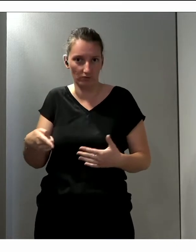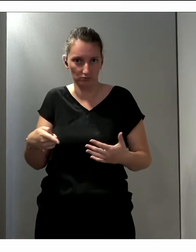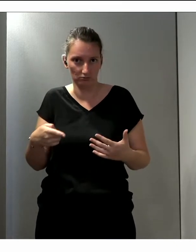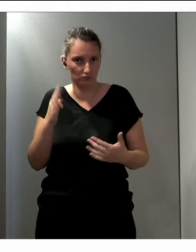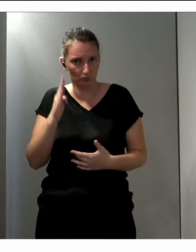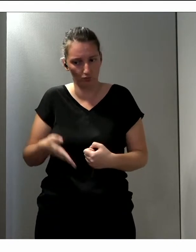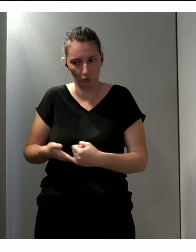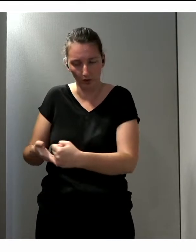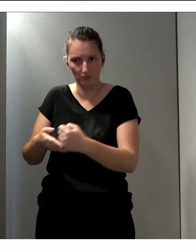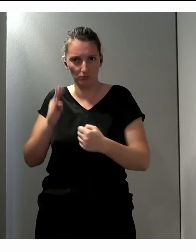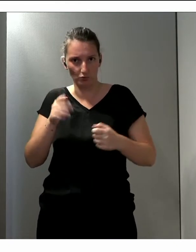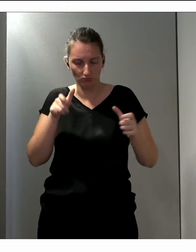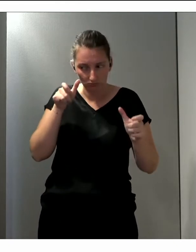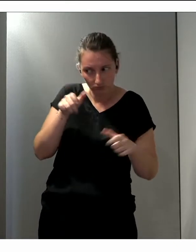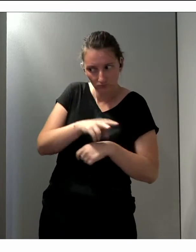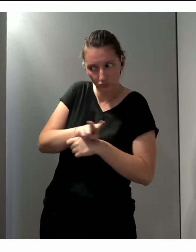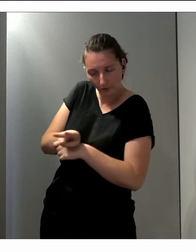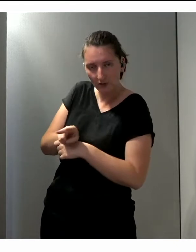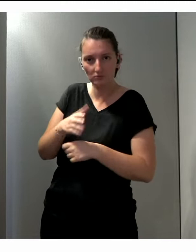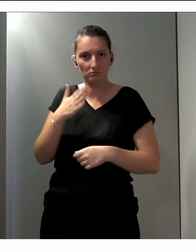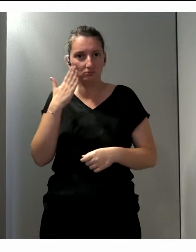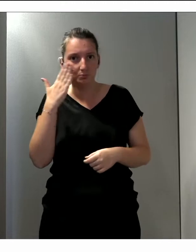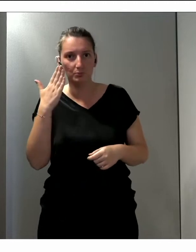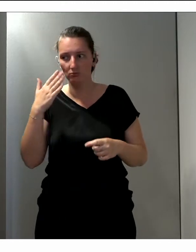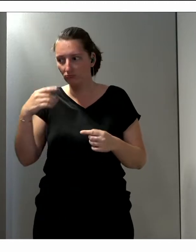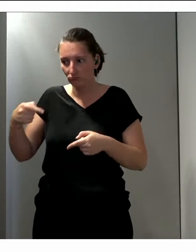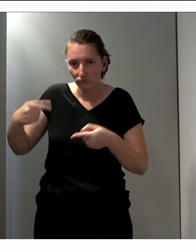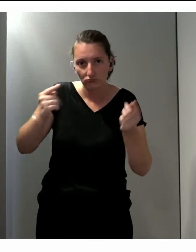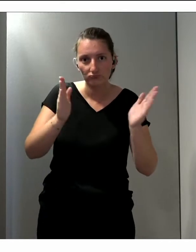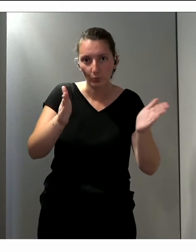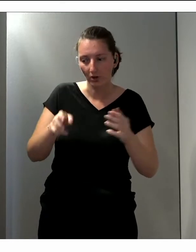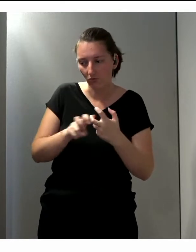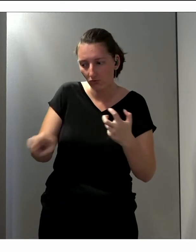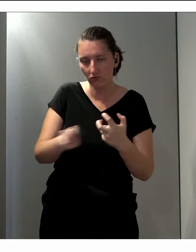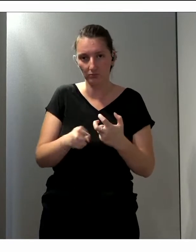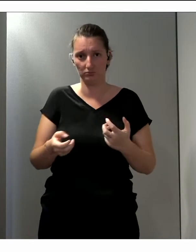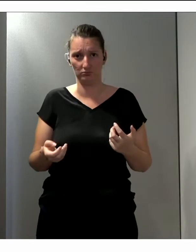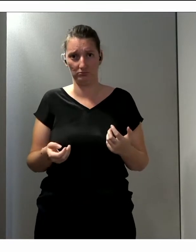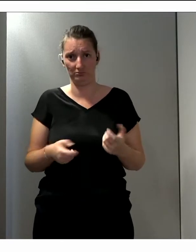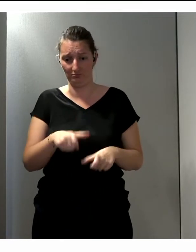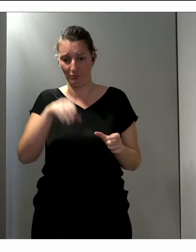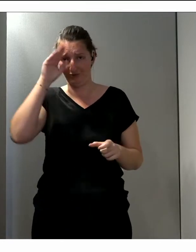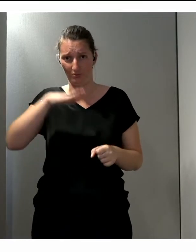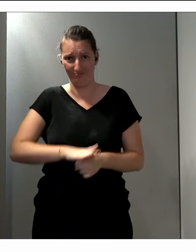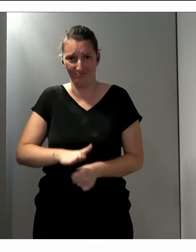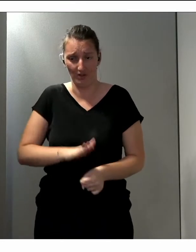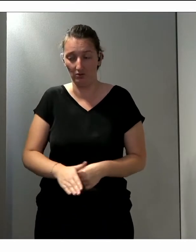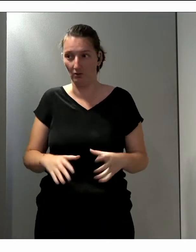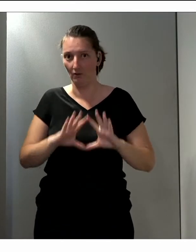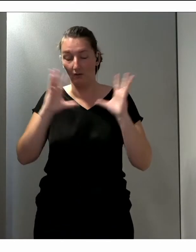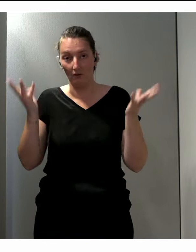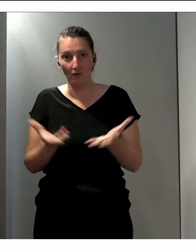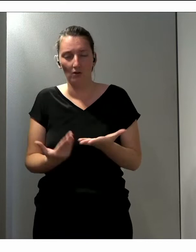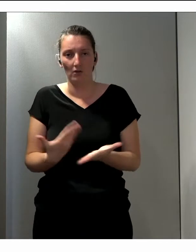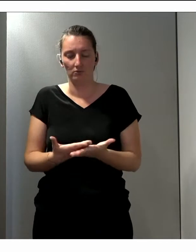l'époque. Ça s'est arrangé pour faire les escortes médicales vers l'hôpital. Donc voilà surtout ce qui nous